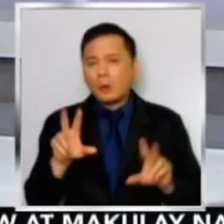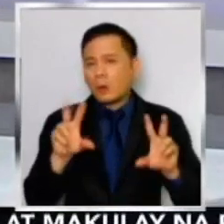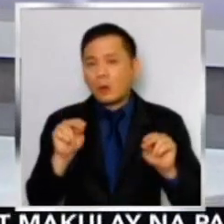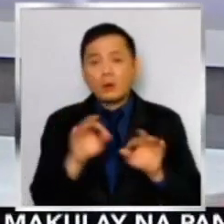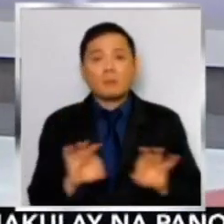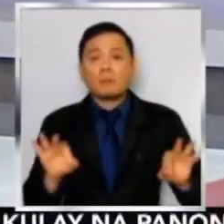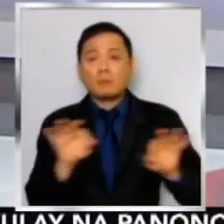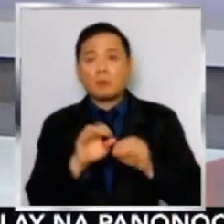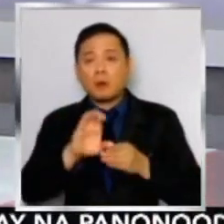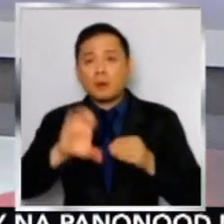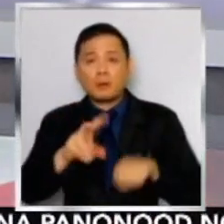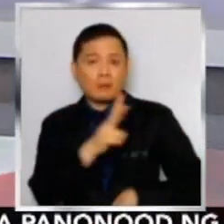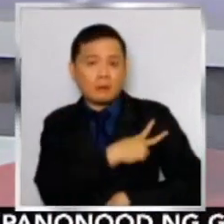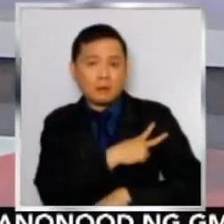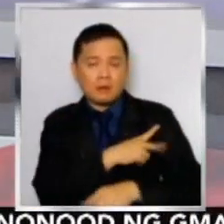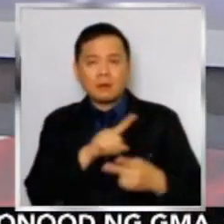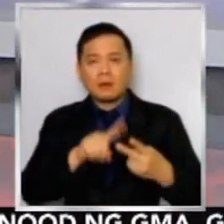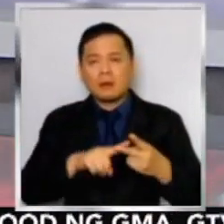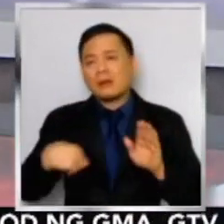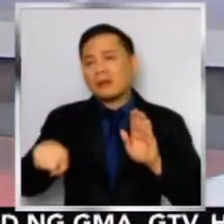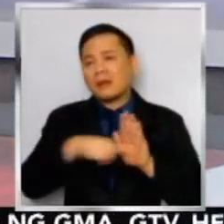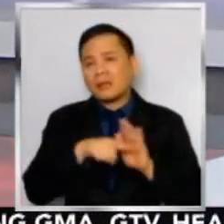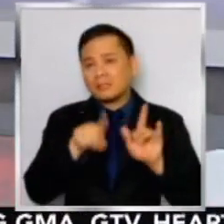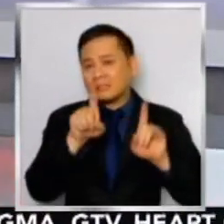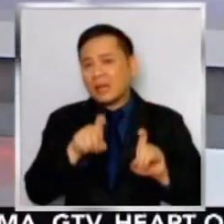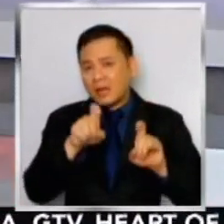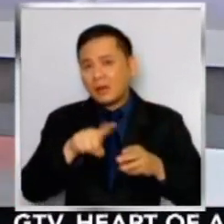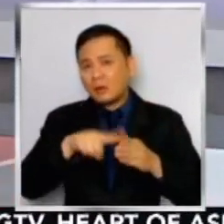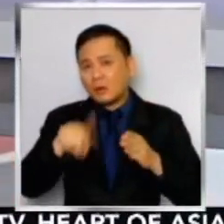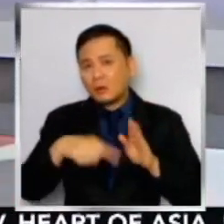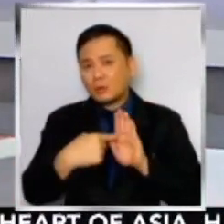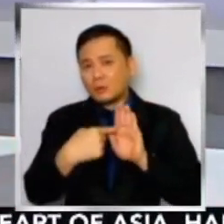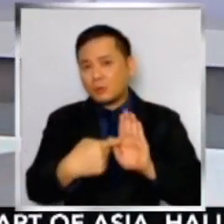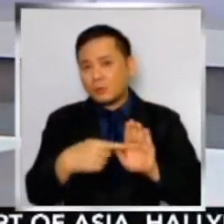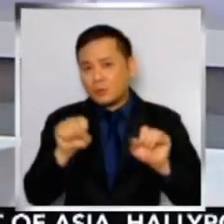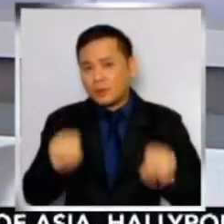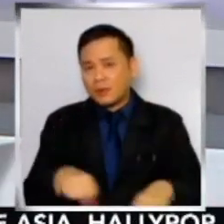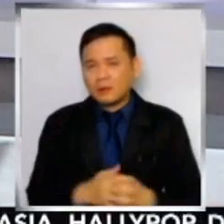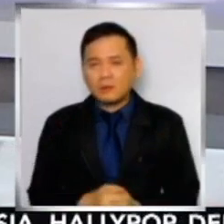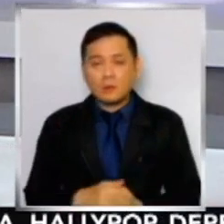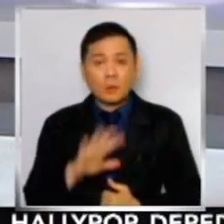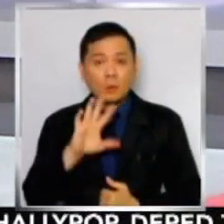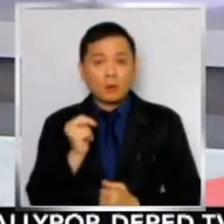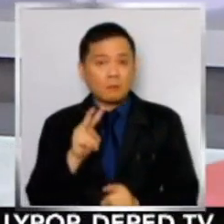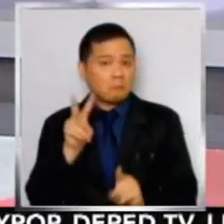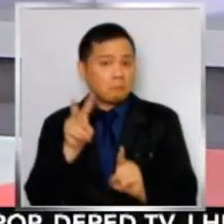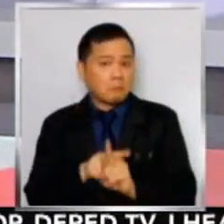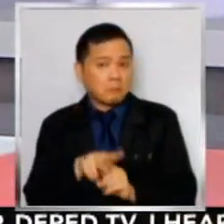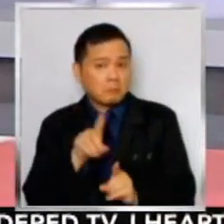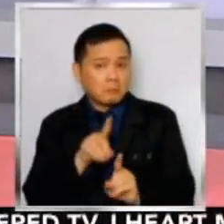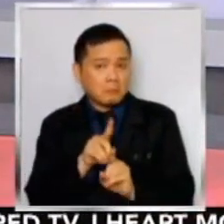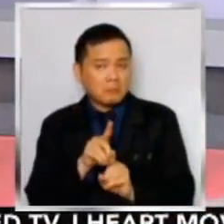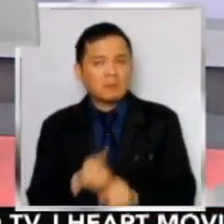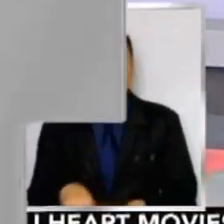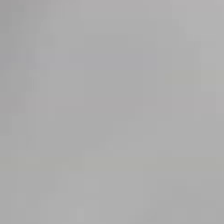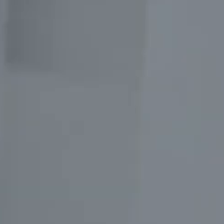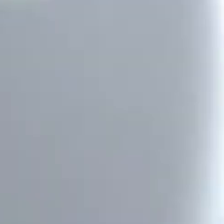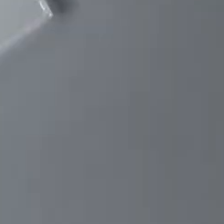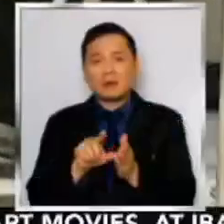may negatibong RT-PCR test result. Kung kailan yan ipatutupad, alamin sa pagtutok ni Ivan Mayrina.